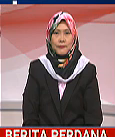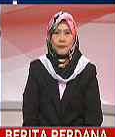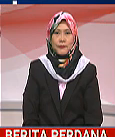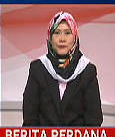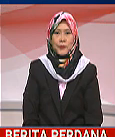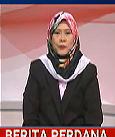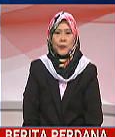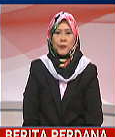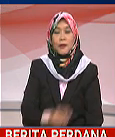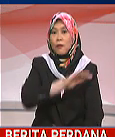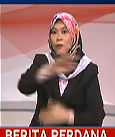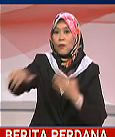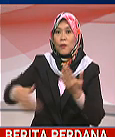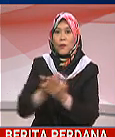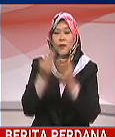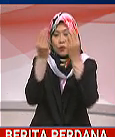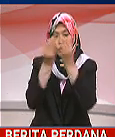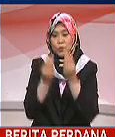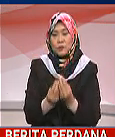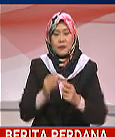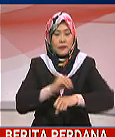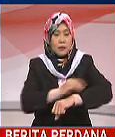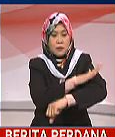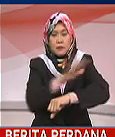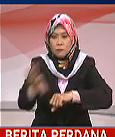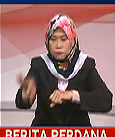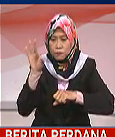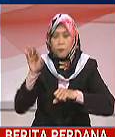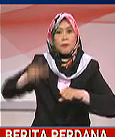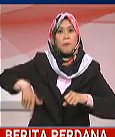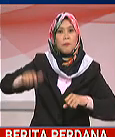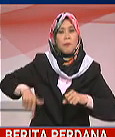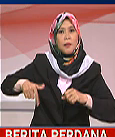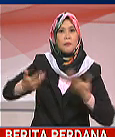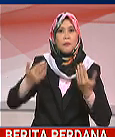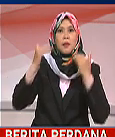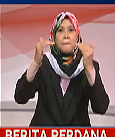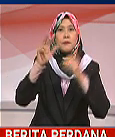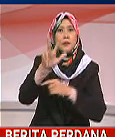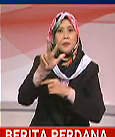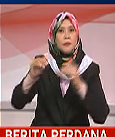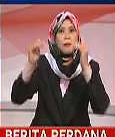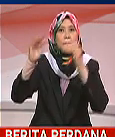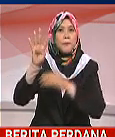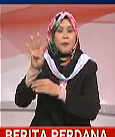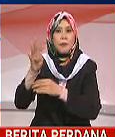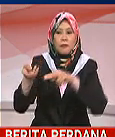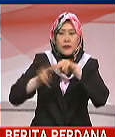Secara keseluruhannya, angka kes kanser yang dikesan lewat pada tahap 3 dan 4 meningkat dari